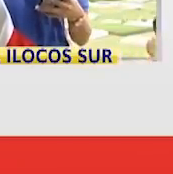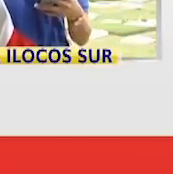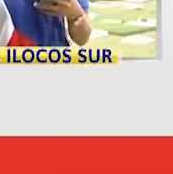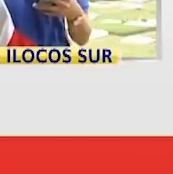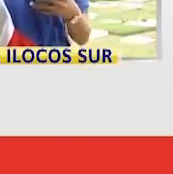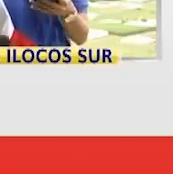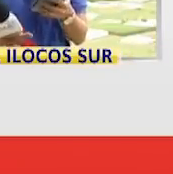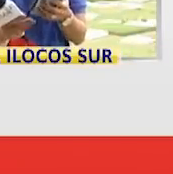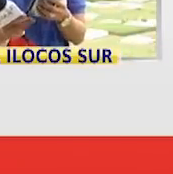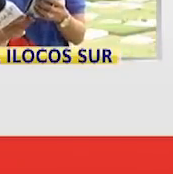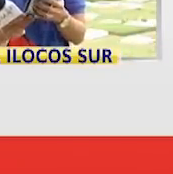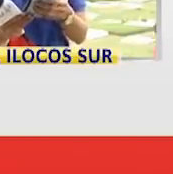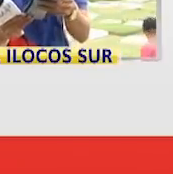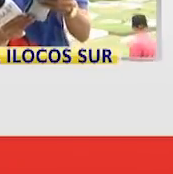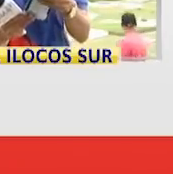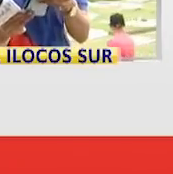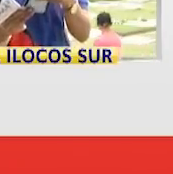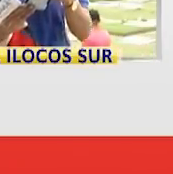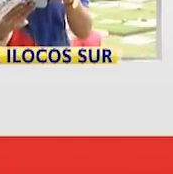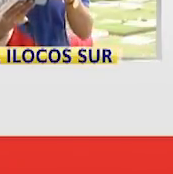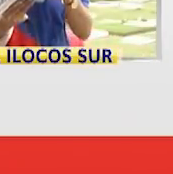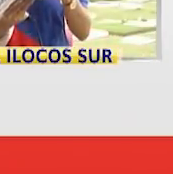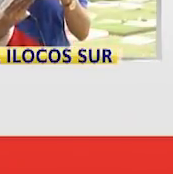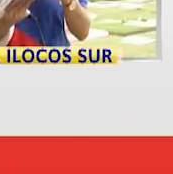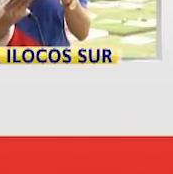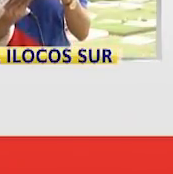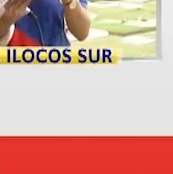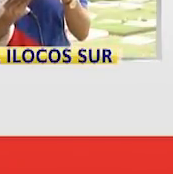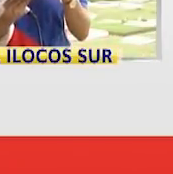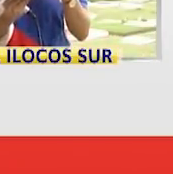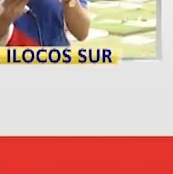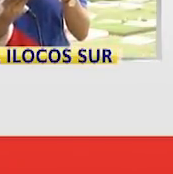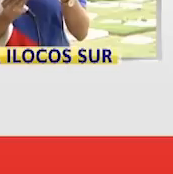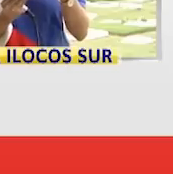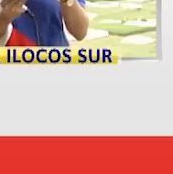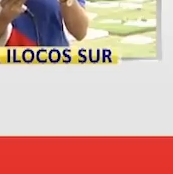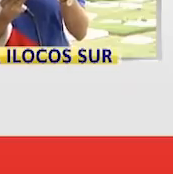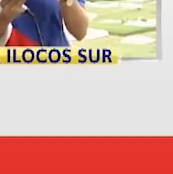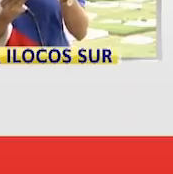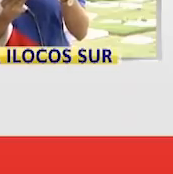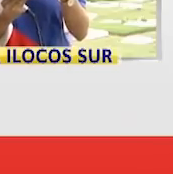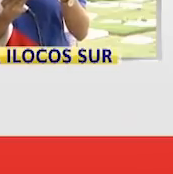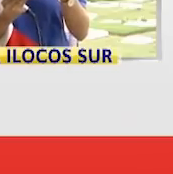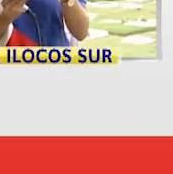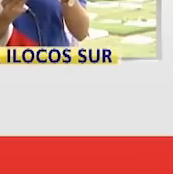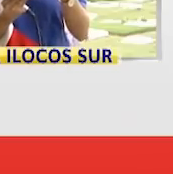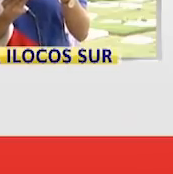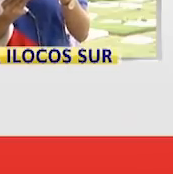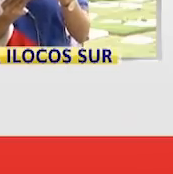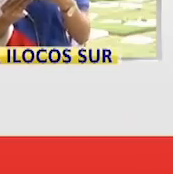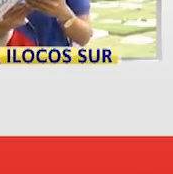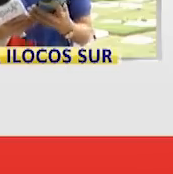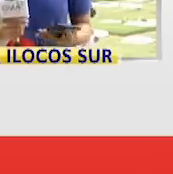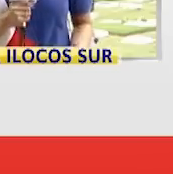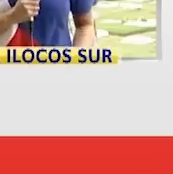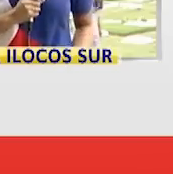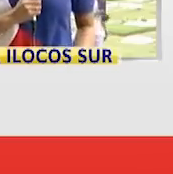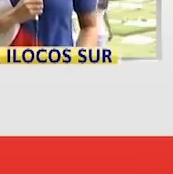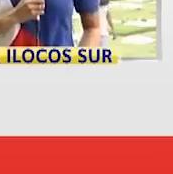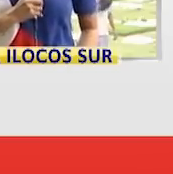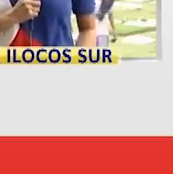Tina Panganiban Perez nasa Manila South Cemetery. Nasa Paranaque Integrated Terminal Exchange o PITX si Cedric